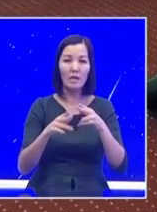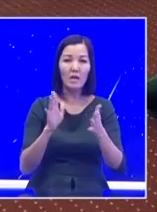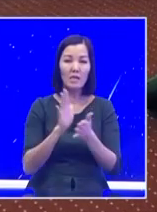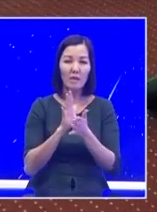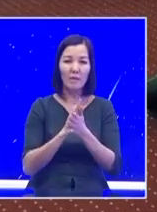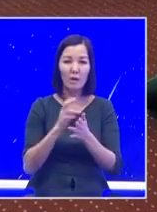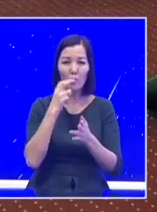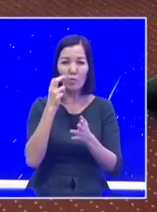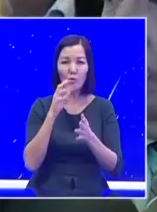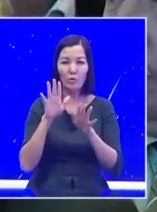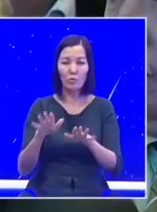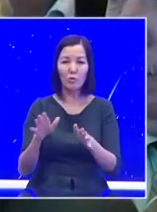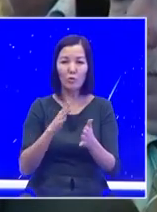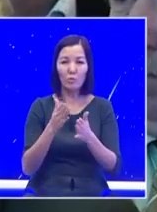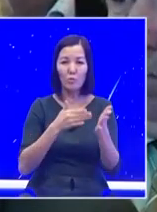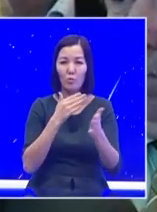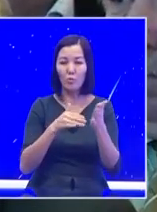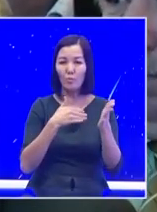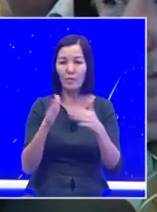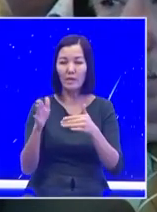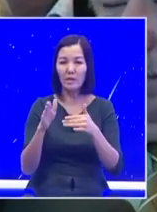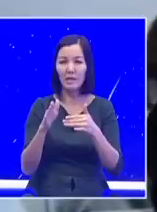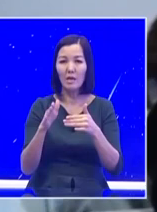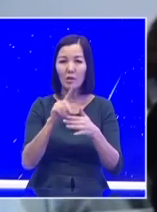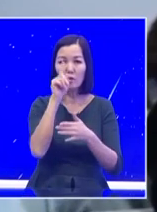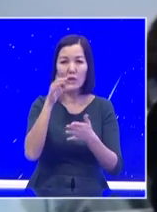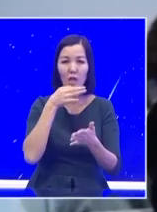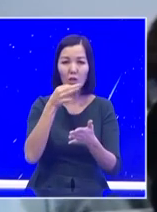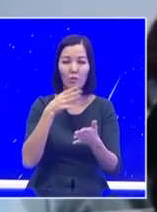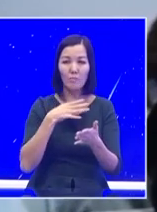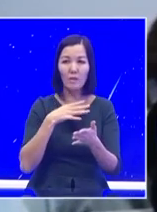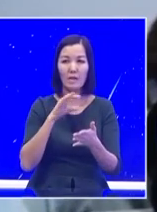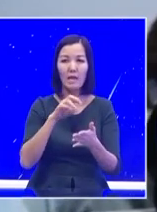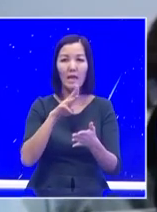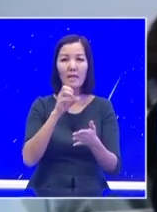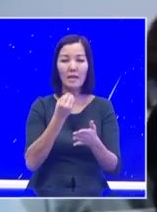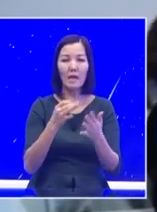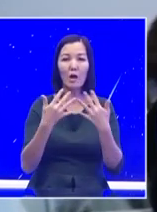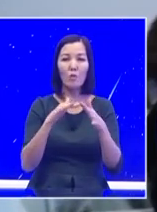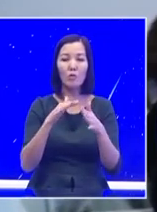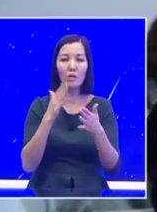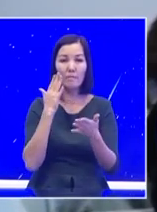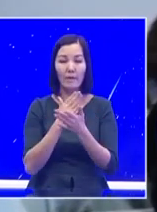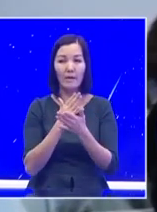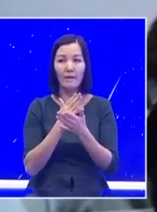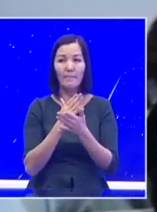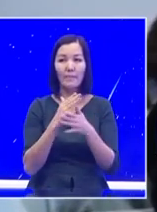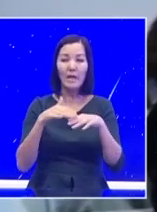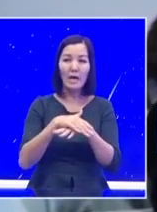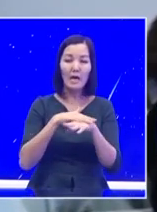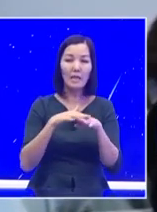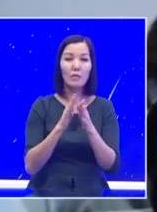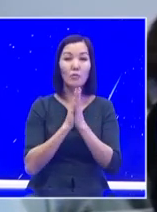жою жиын барысында әкім халық сұрақтарына да құлақ салды. Елтай ауылдық округі бар. Сол